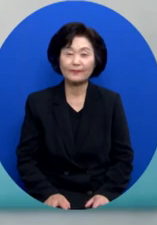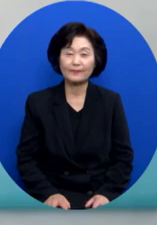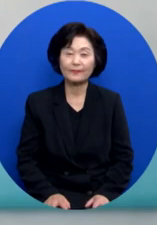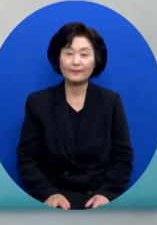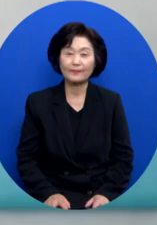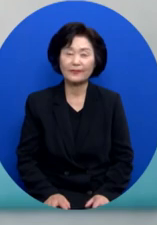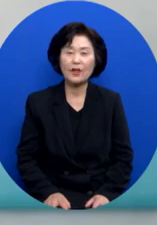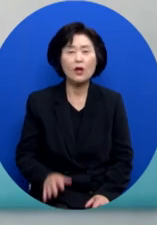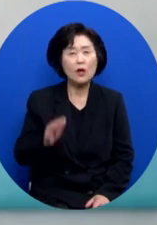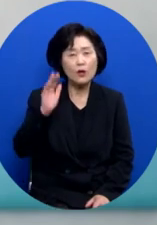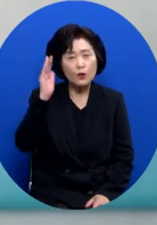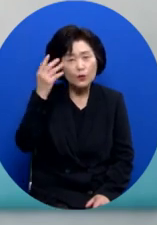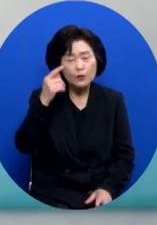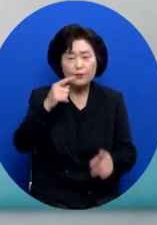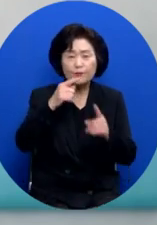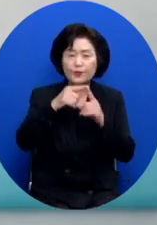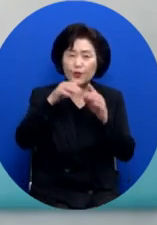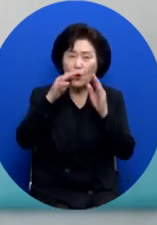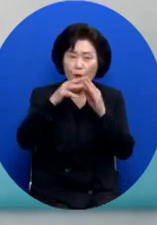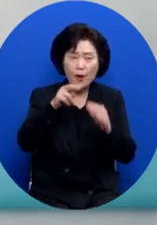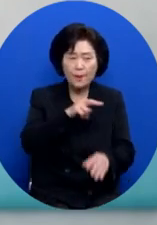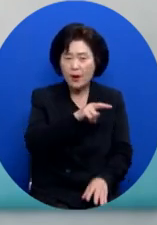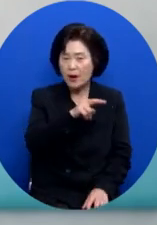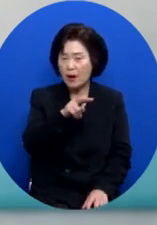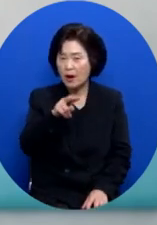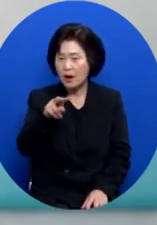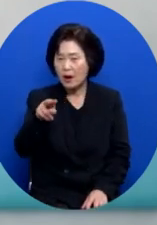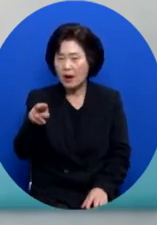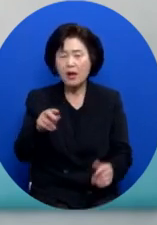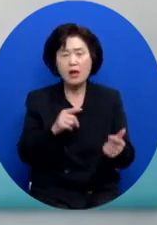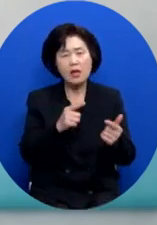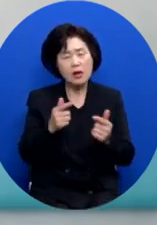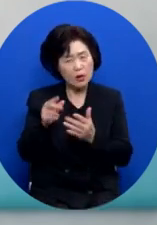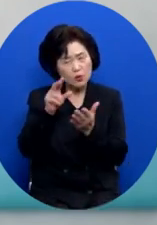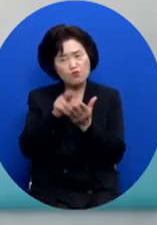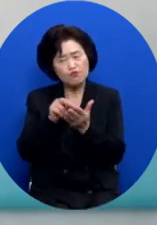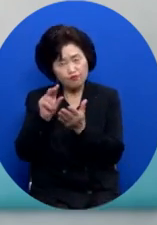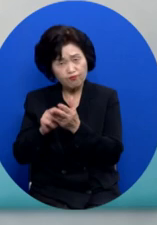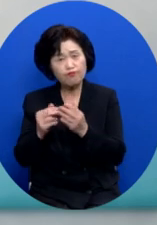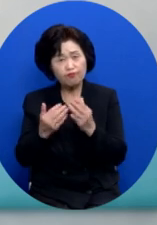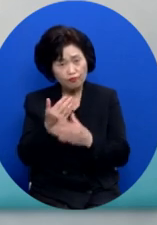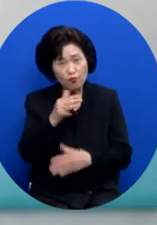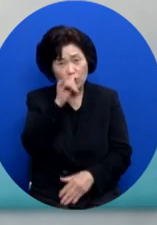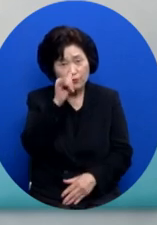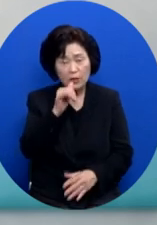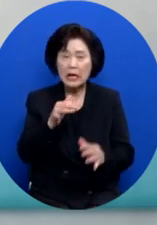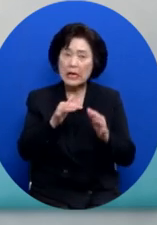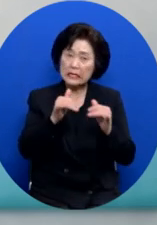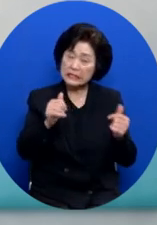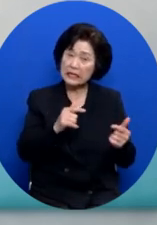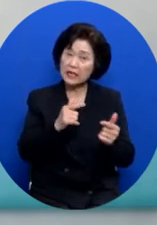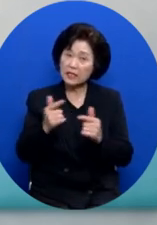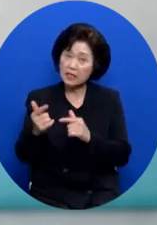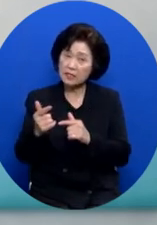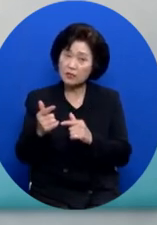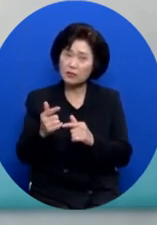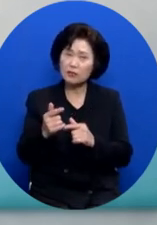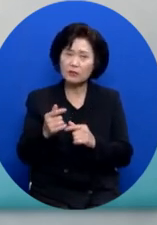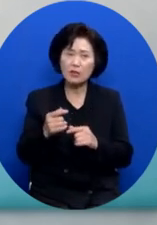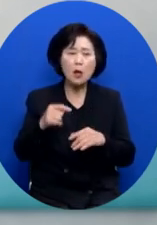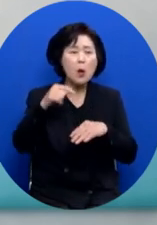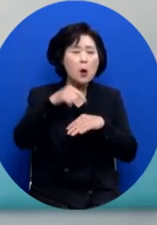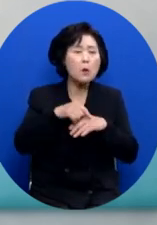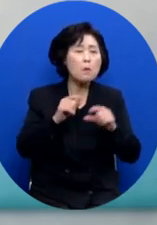오늘날 교회 안에서 다양한 형태로 차별의 문제가 발생되고 있습니다. 인간을 외적 조건으로 이해득실을